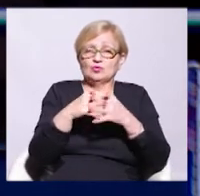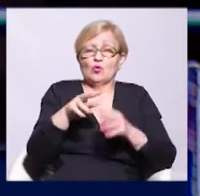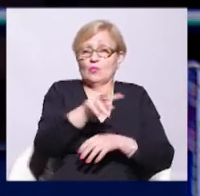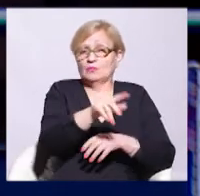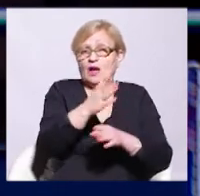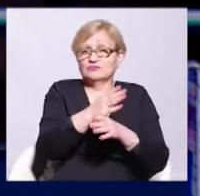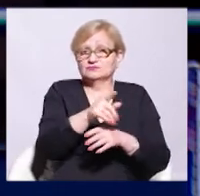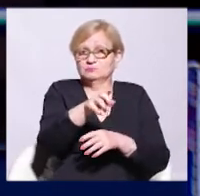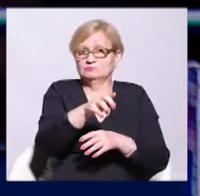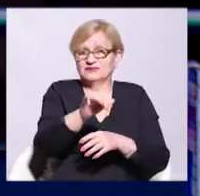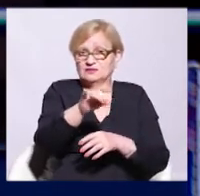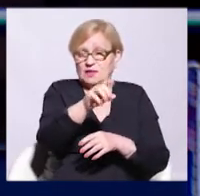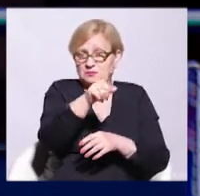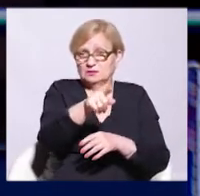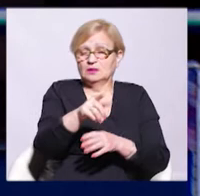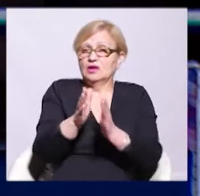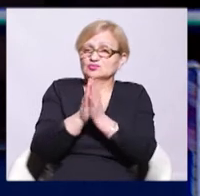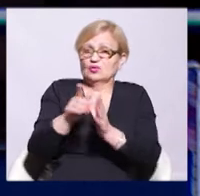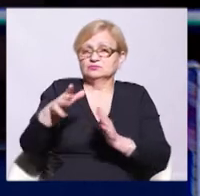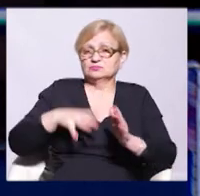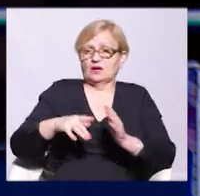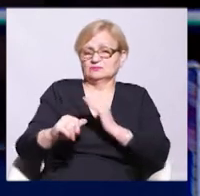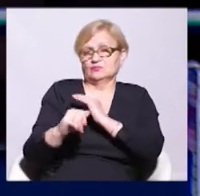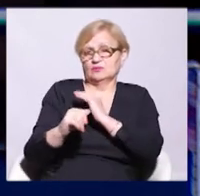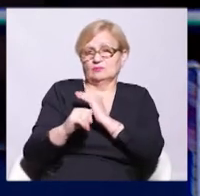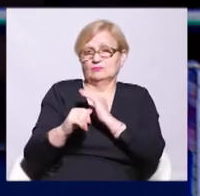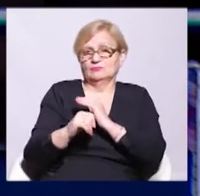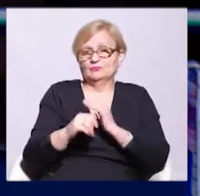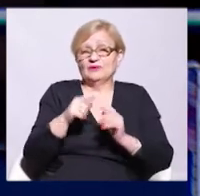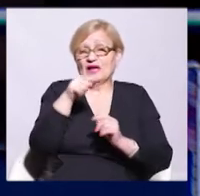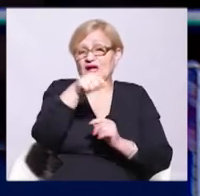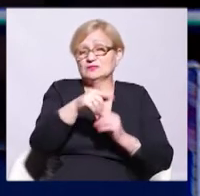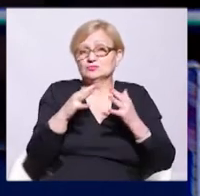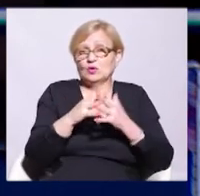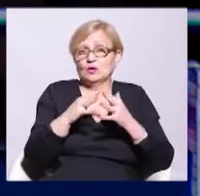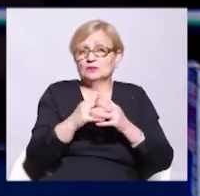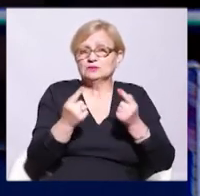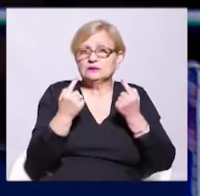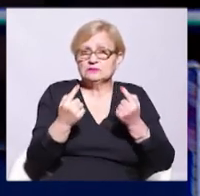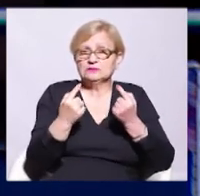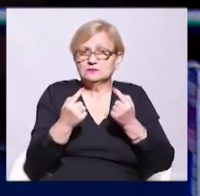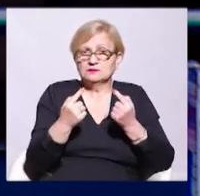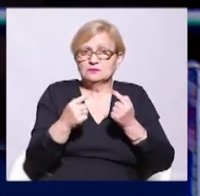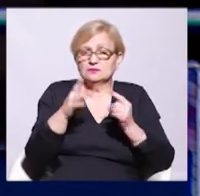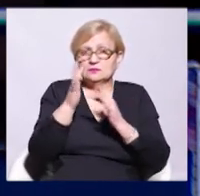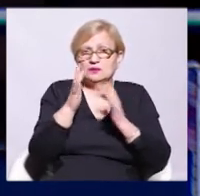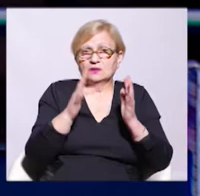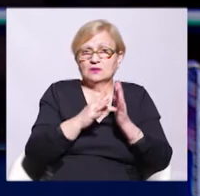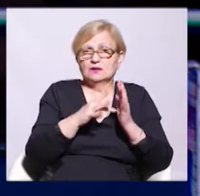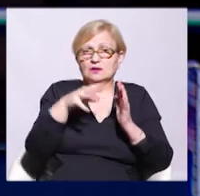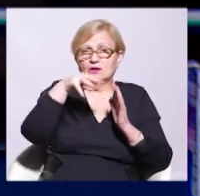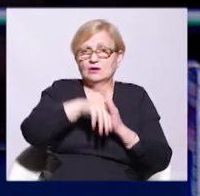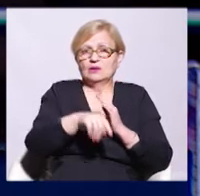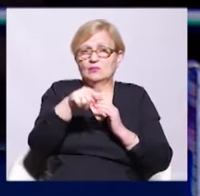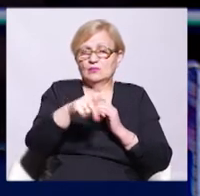ამ დახმარებას. Ისეთ ომში, რომელმაც დიდი იმპერიისა და საქრისტიანოს ყოფნა